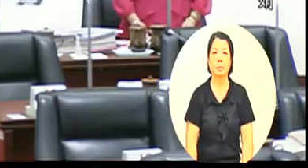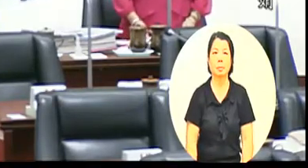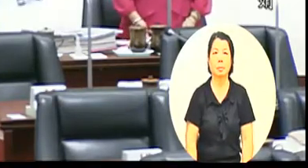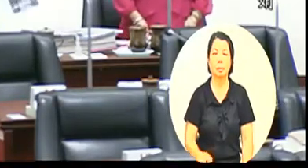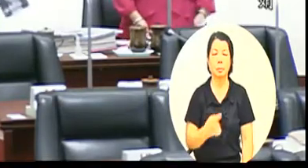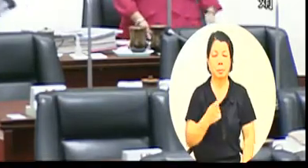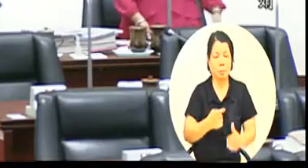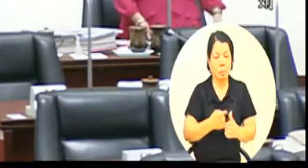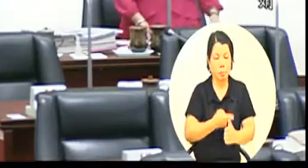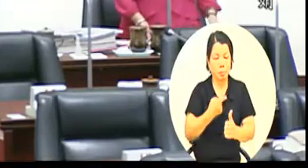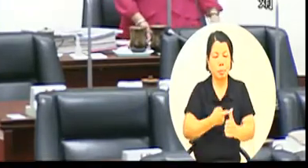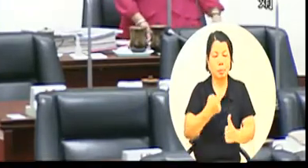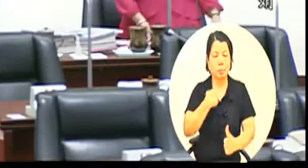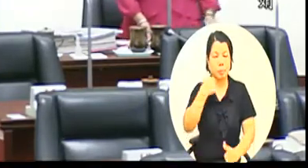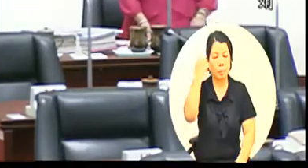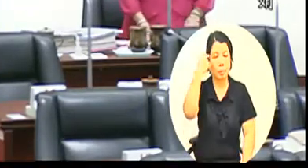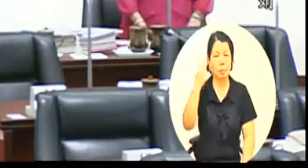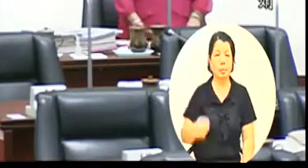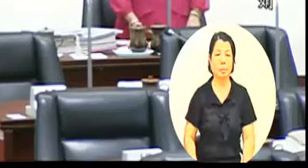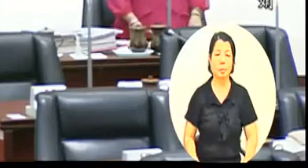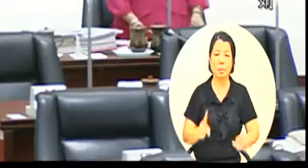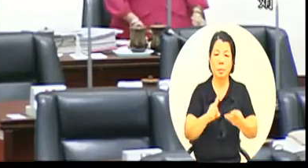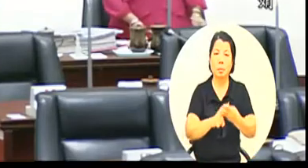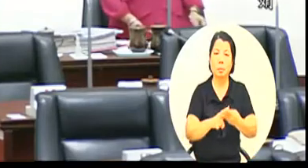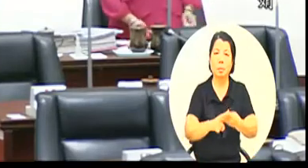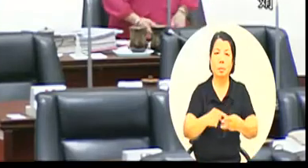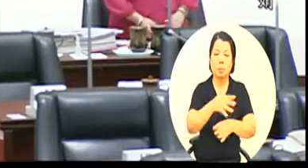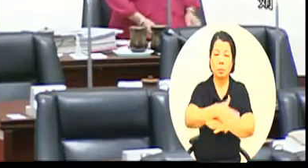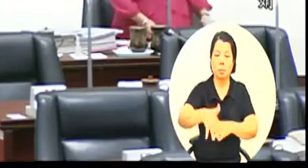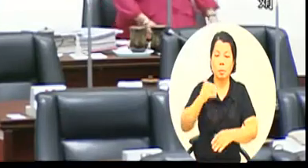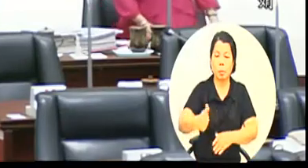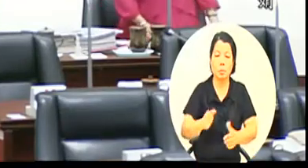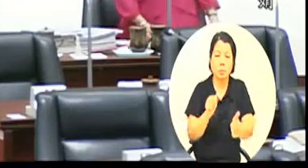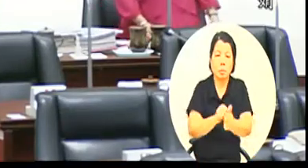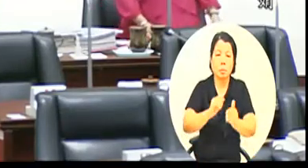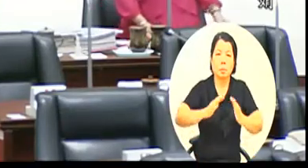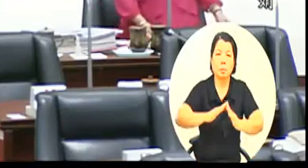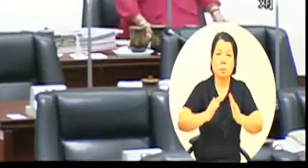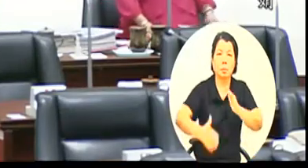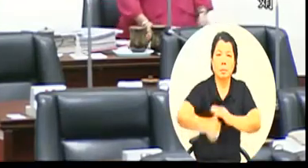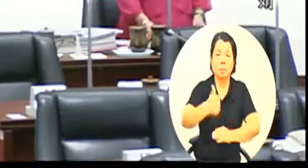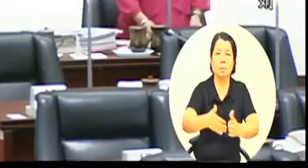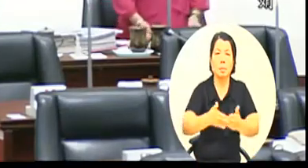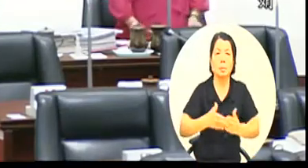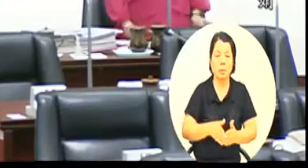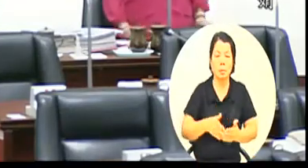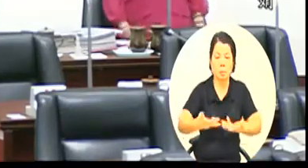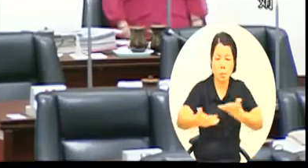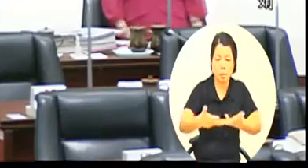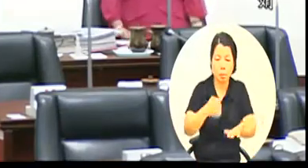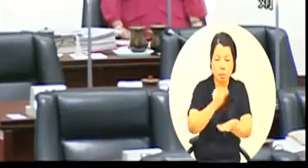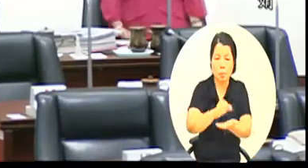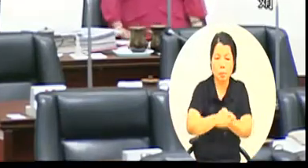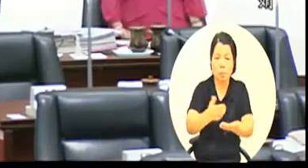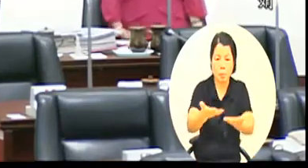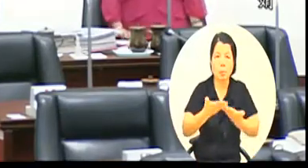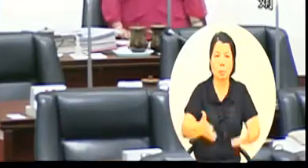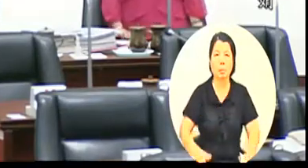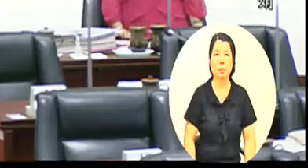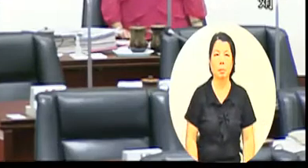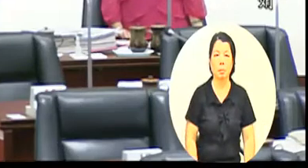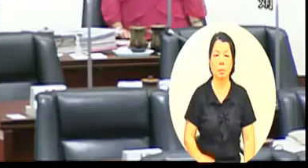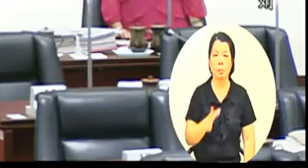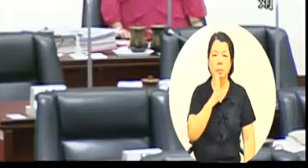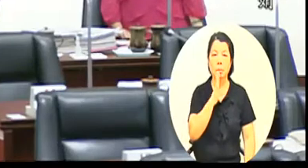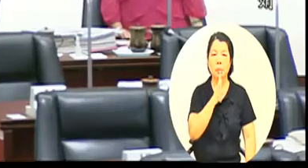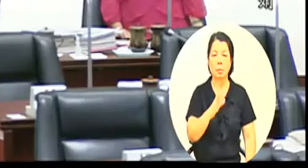呢，我刚刚讲那个主委啊，你不副市长，你以后要再准备这种资料哈。我是觉得你是不是幕僚